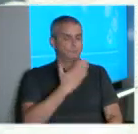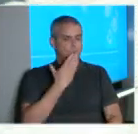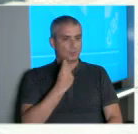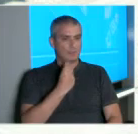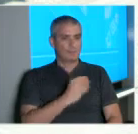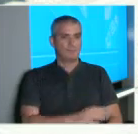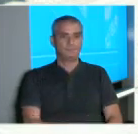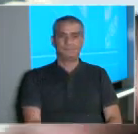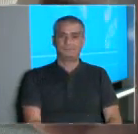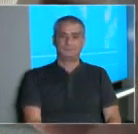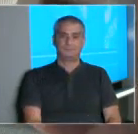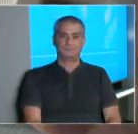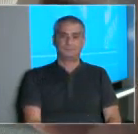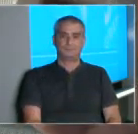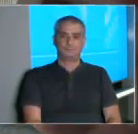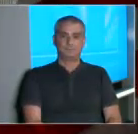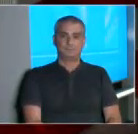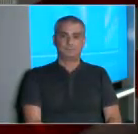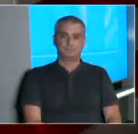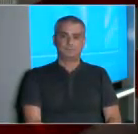רבה, דוד.